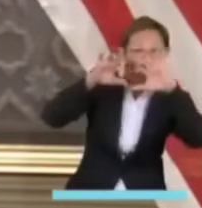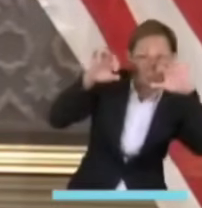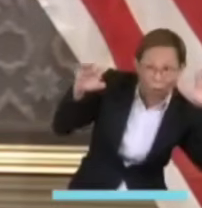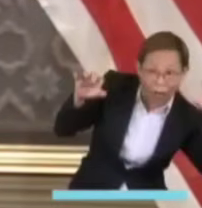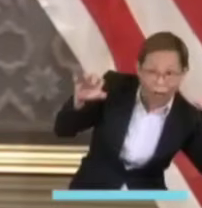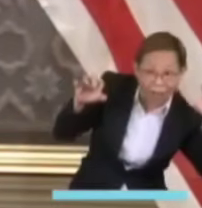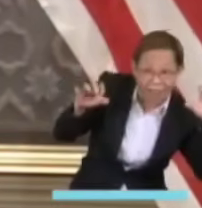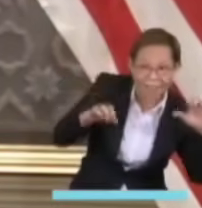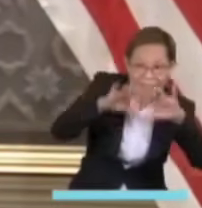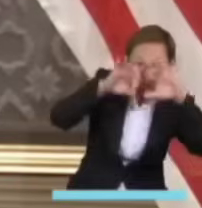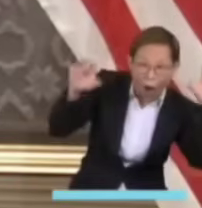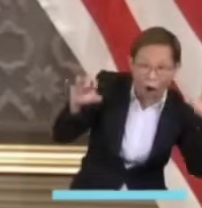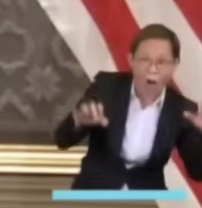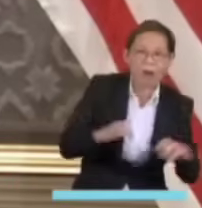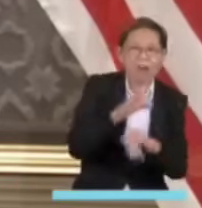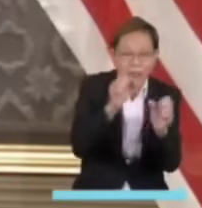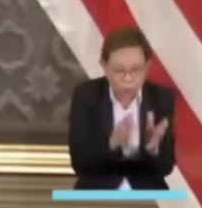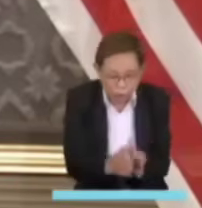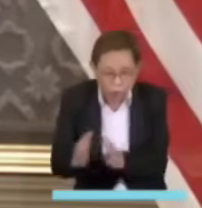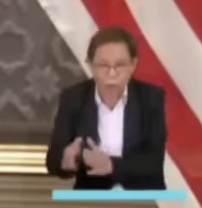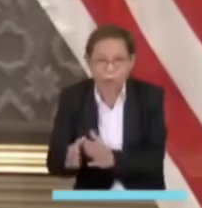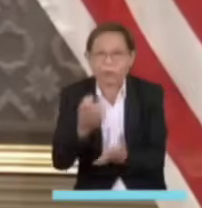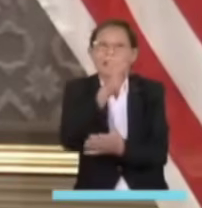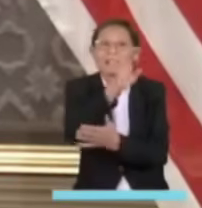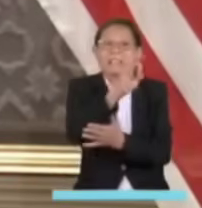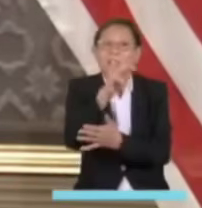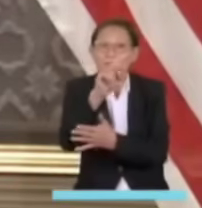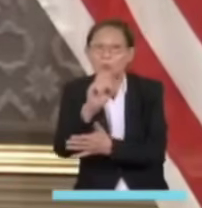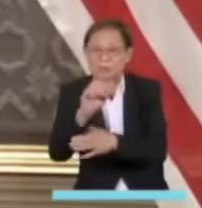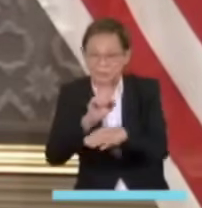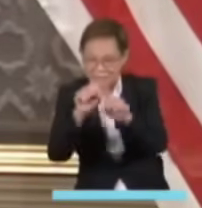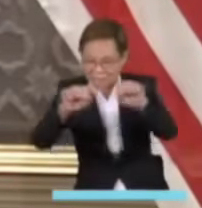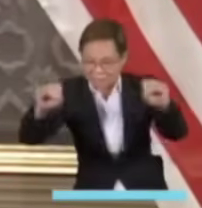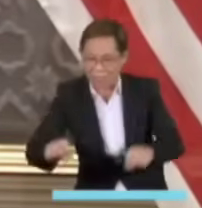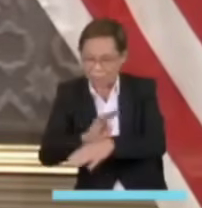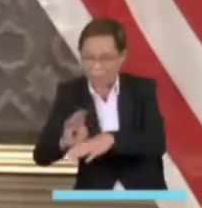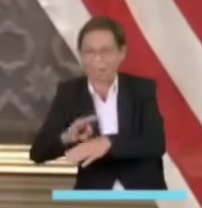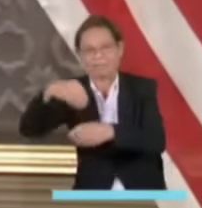struktur, ekosistem, perniagaan dalam negara kita.